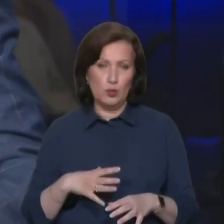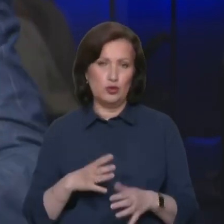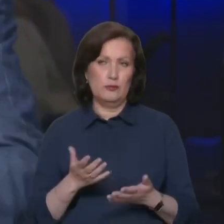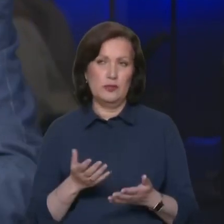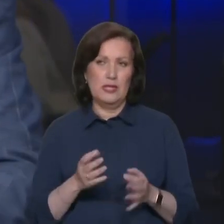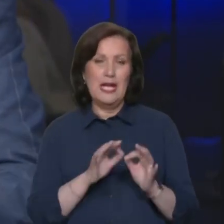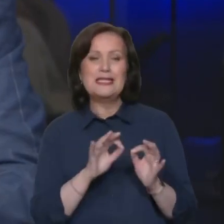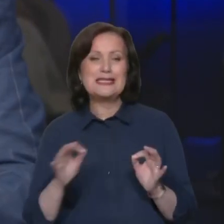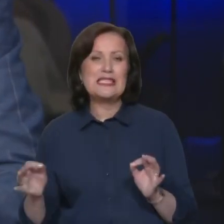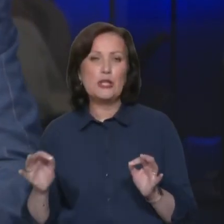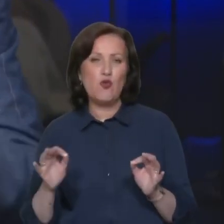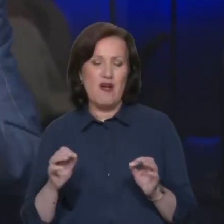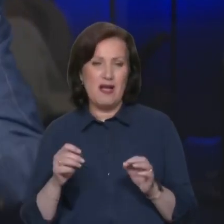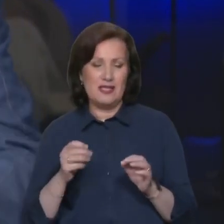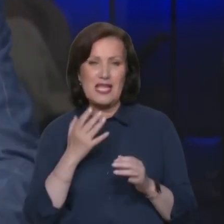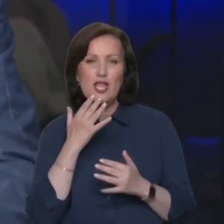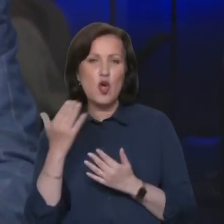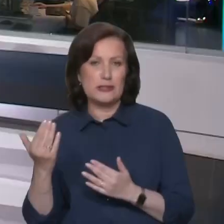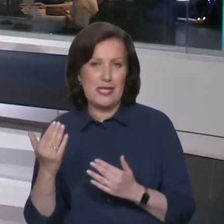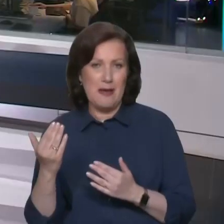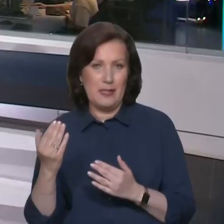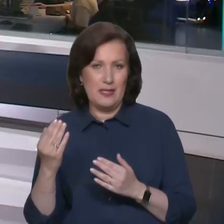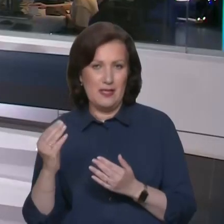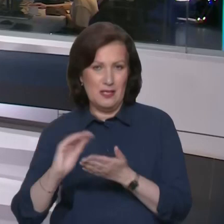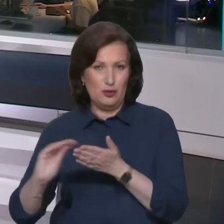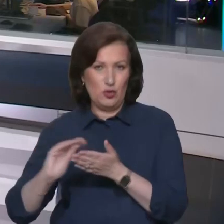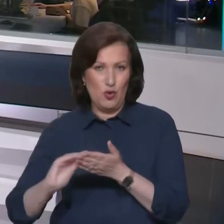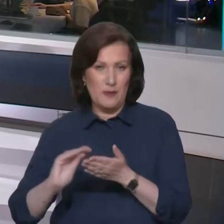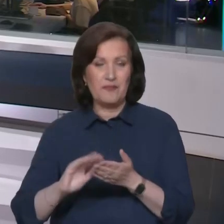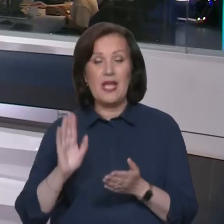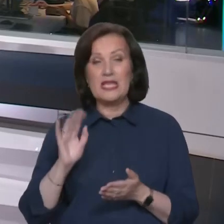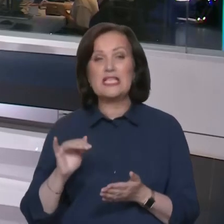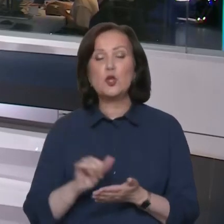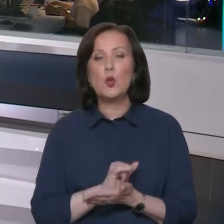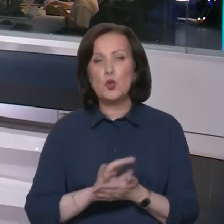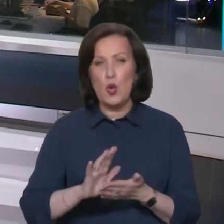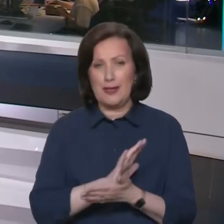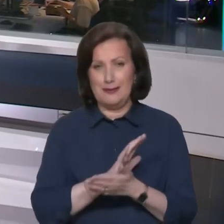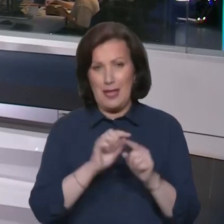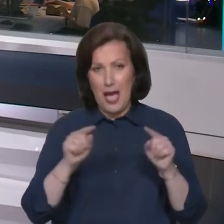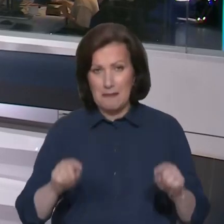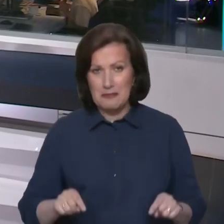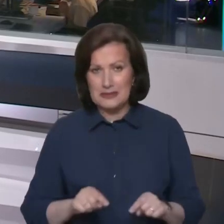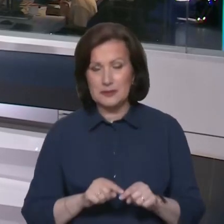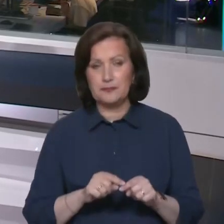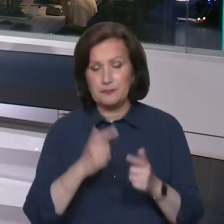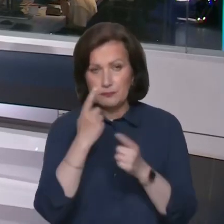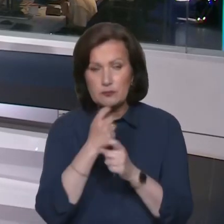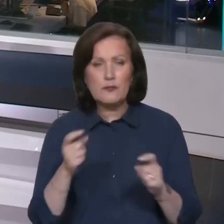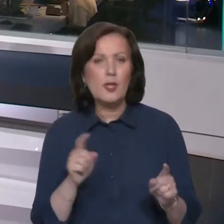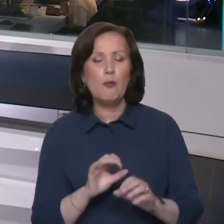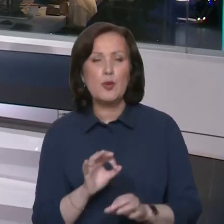цитувати іншомовні іноземні джерела, зокрема New York Times